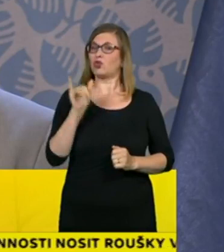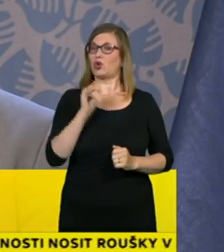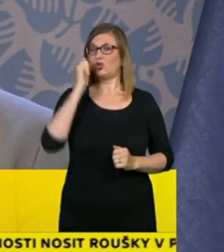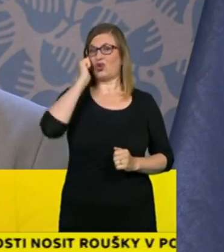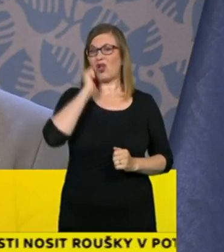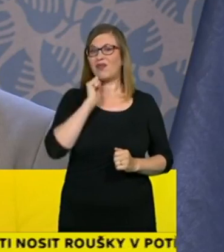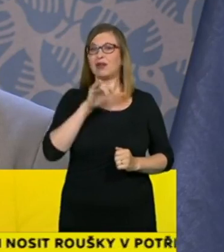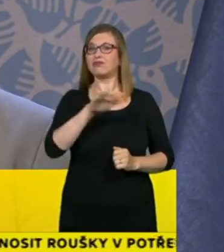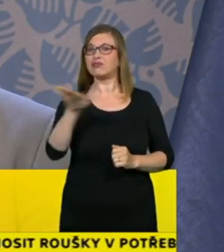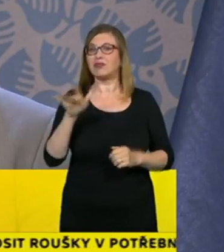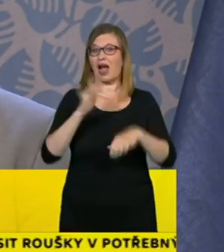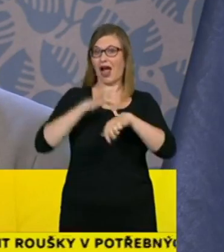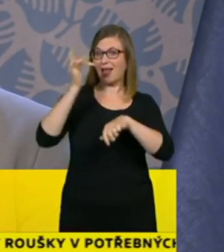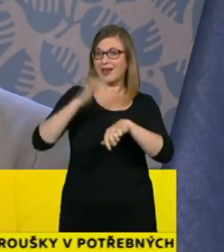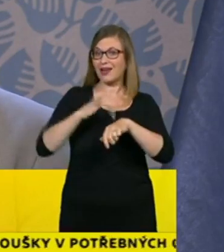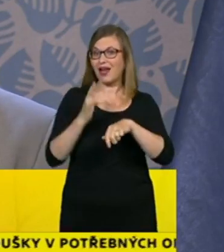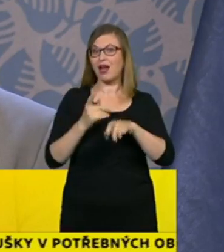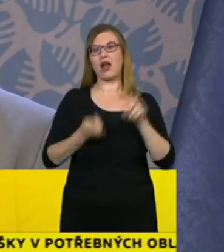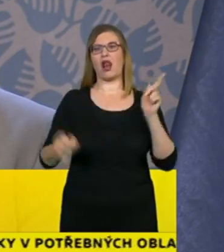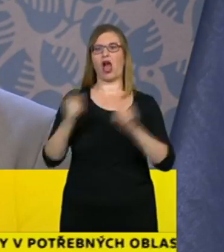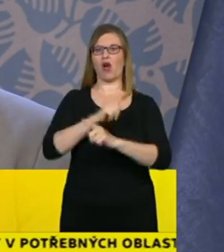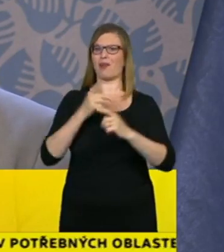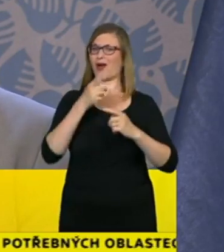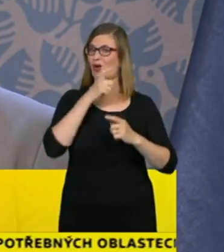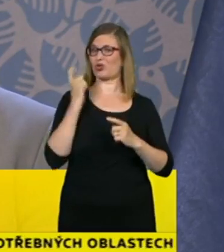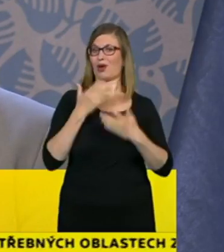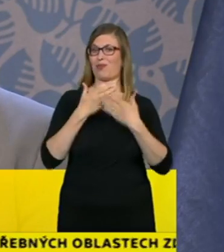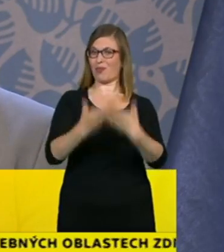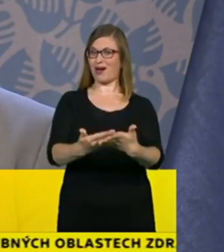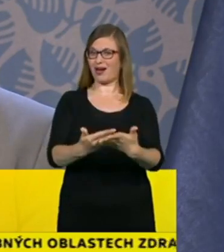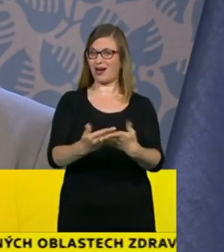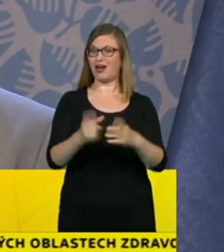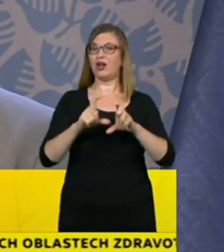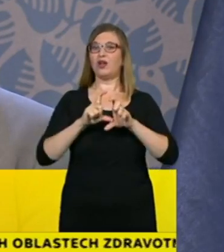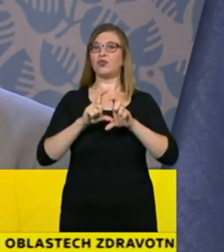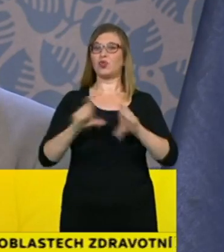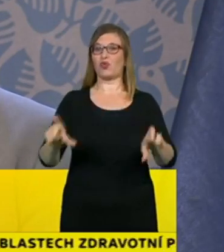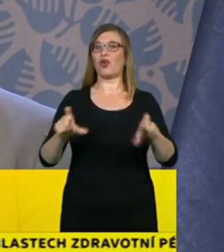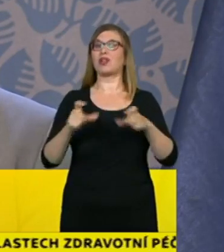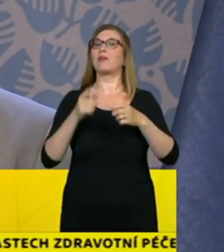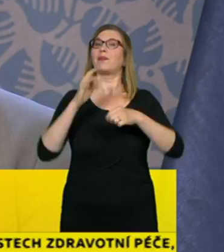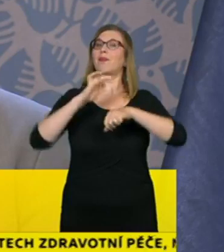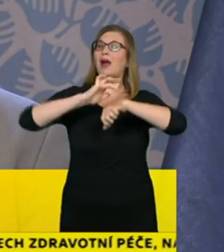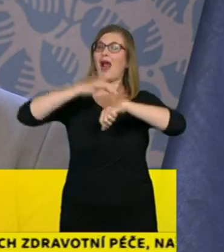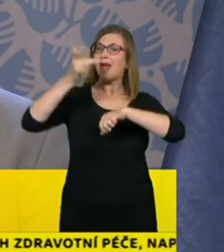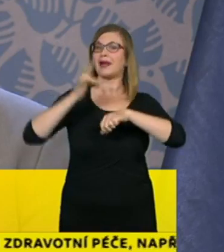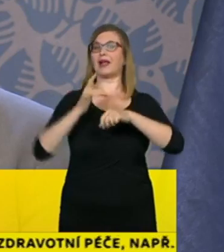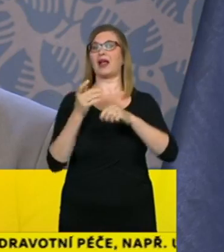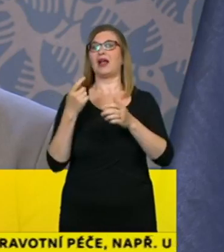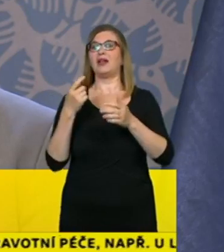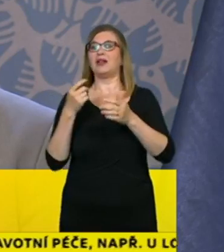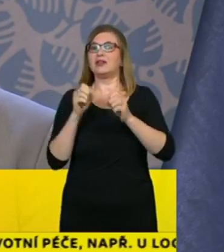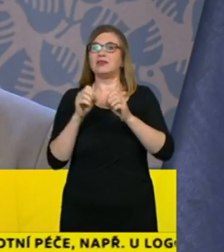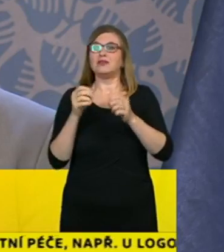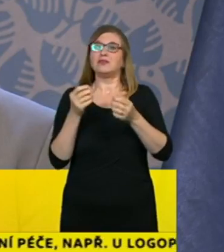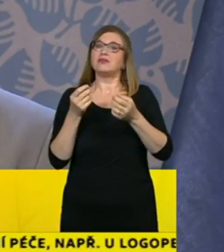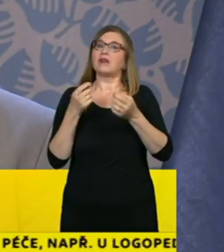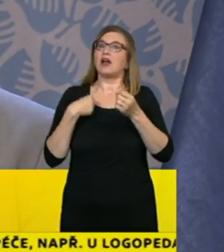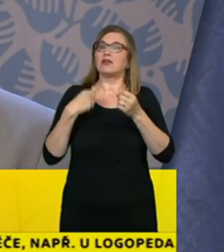pylové prachové alergie, tak je prospěšná, protože se nedostávají do tak velké expozice jako